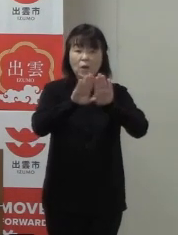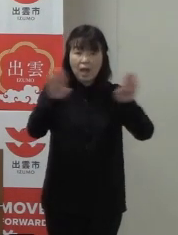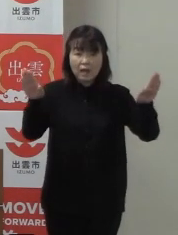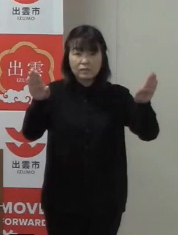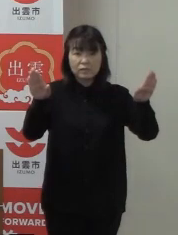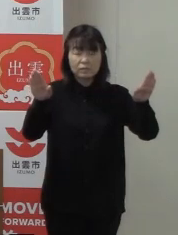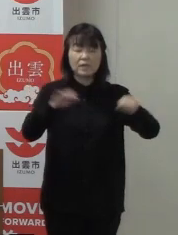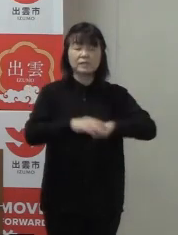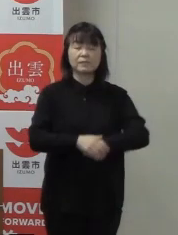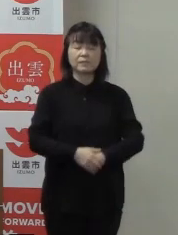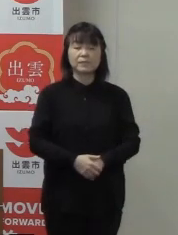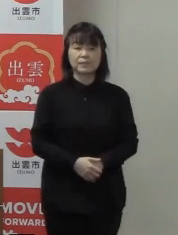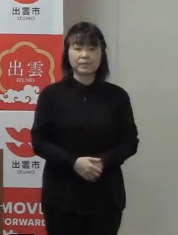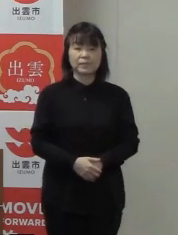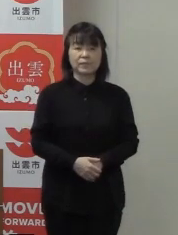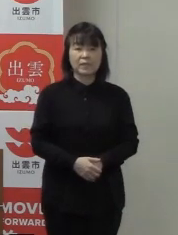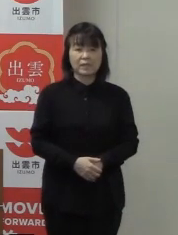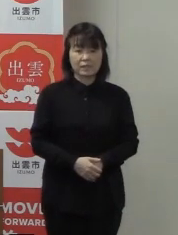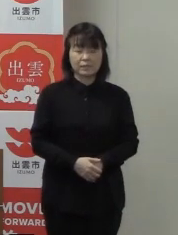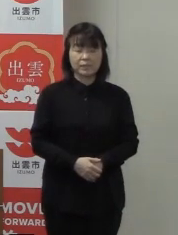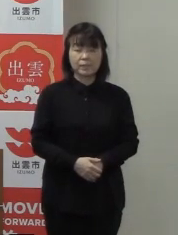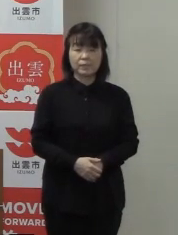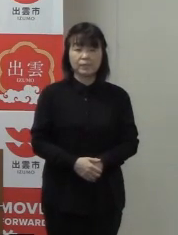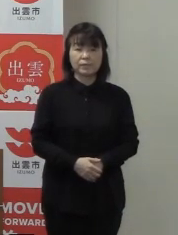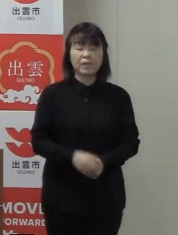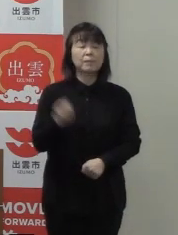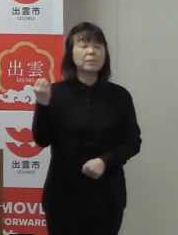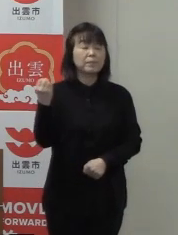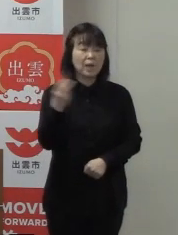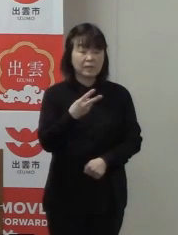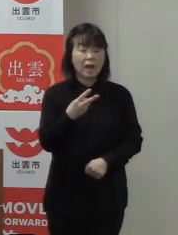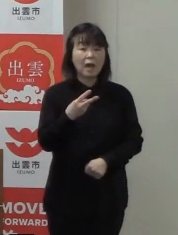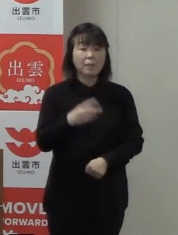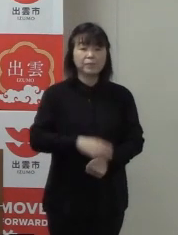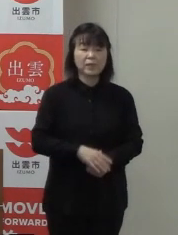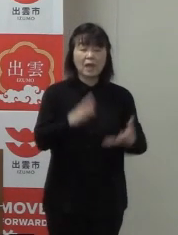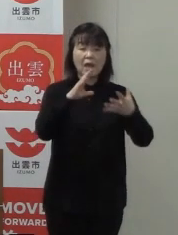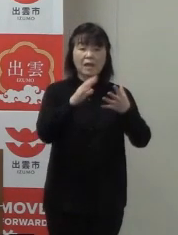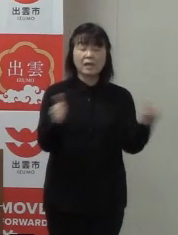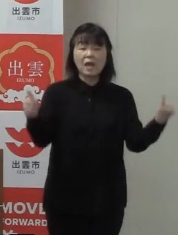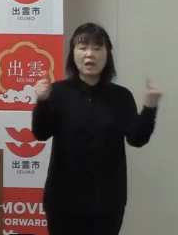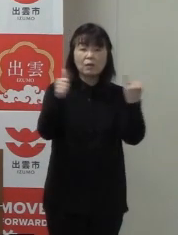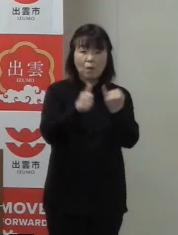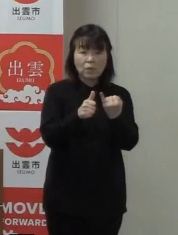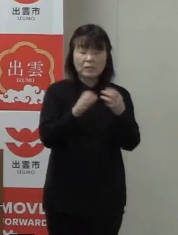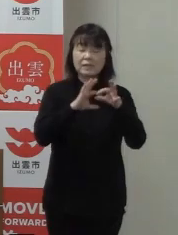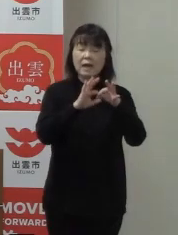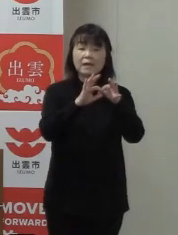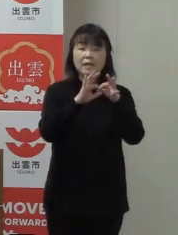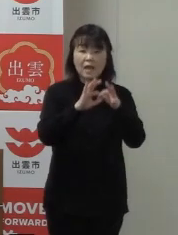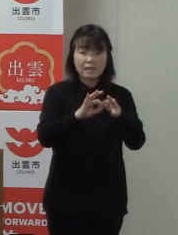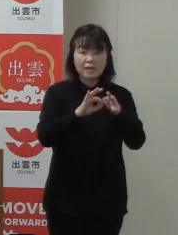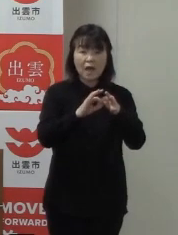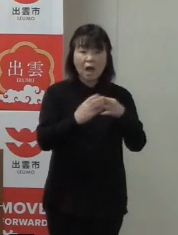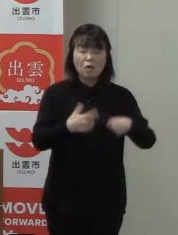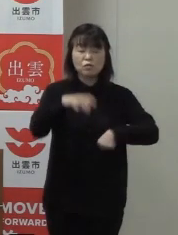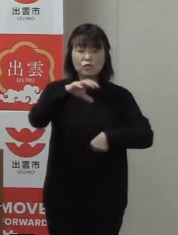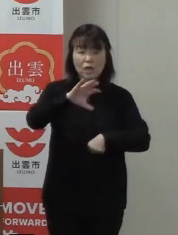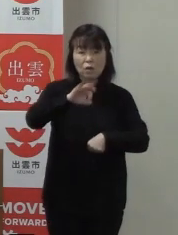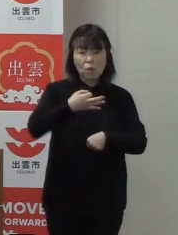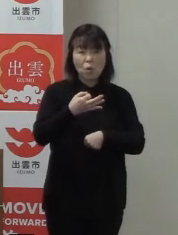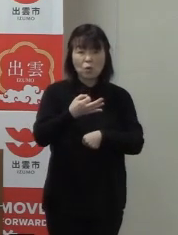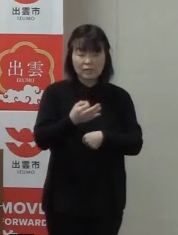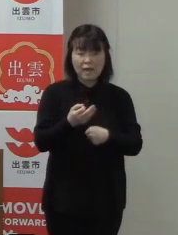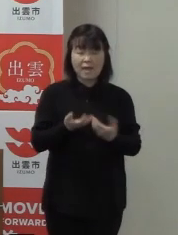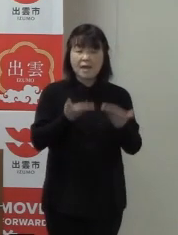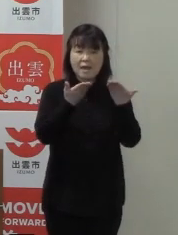します。またこの出雲婚をセットにした結婚にちなんだふるさと納税返礼品の取り扱いも合わせ